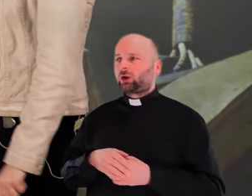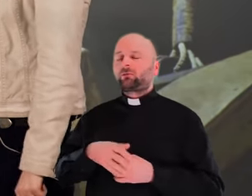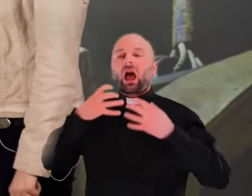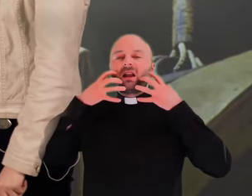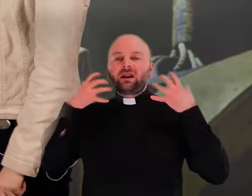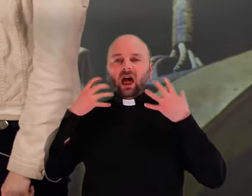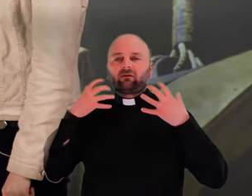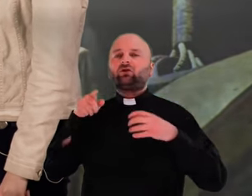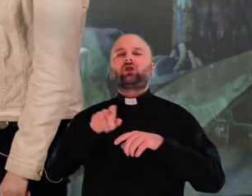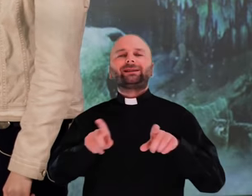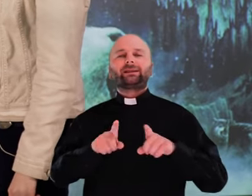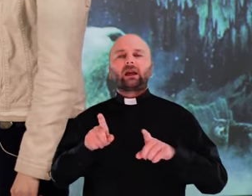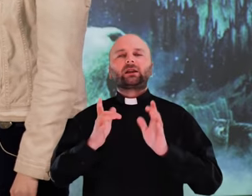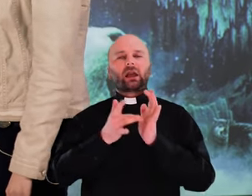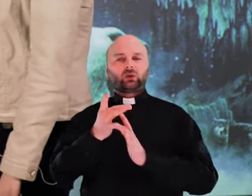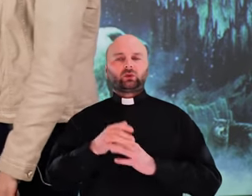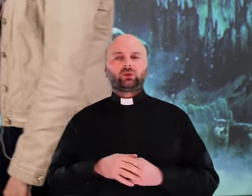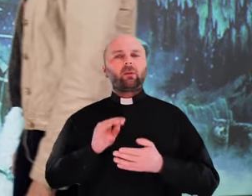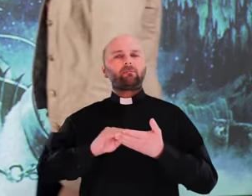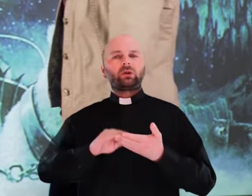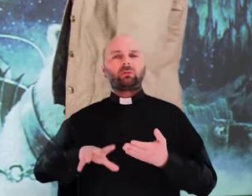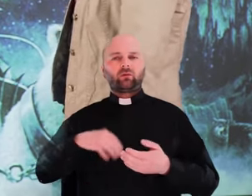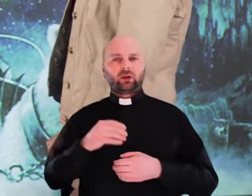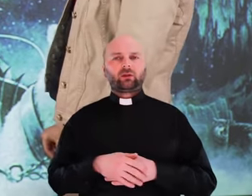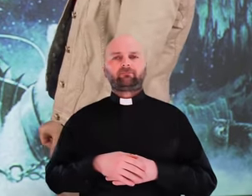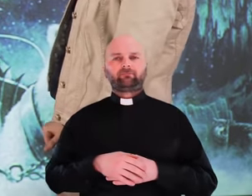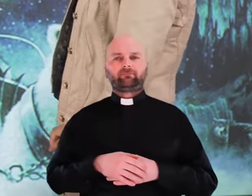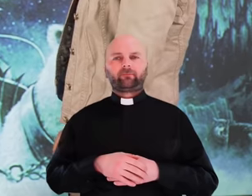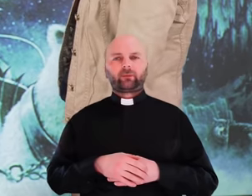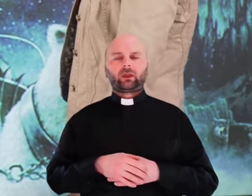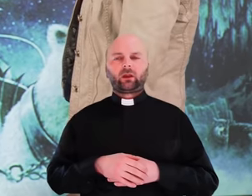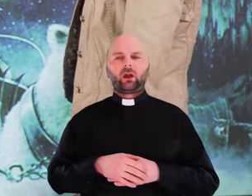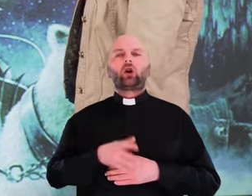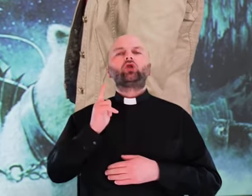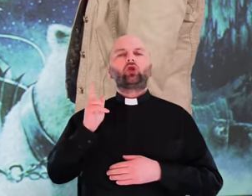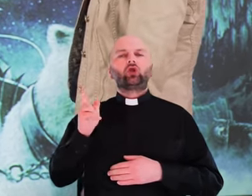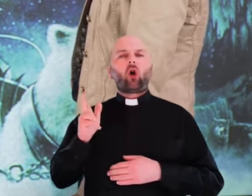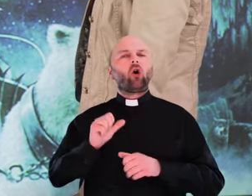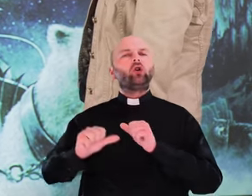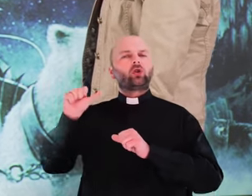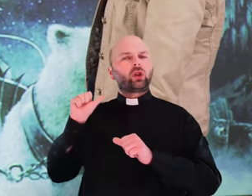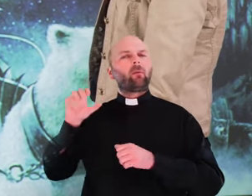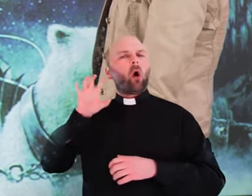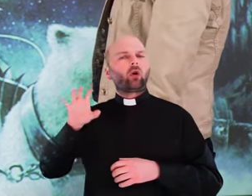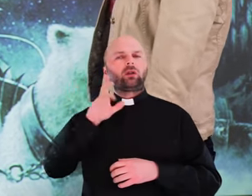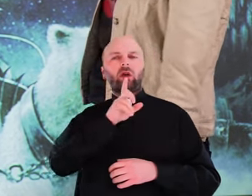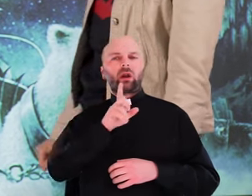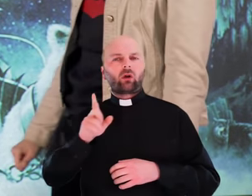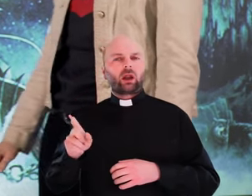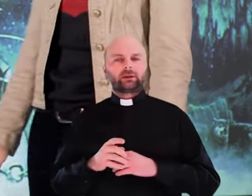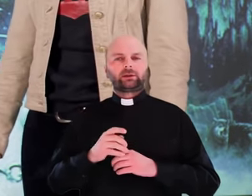symbol Jezusa. Właśnie tak. Ci, którzy uczestniczyli w poprzedniej części naszych